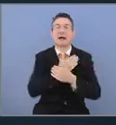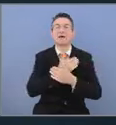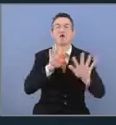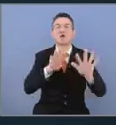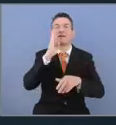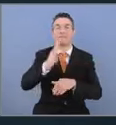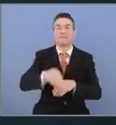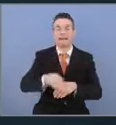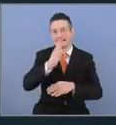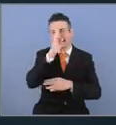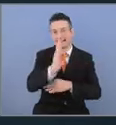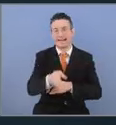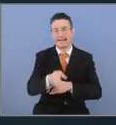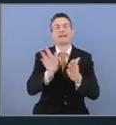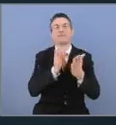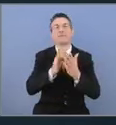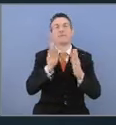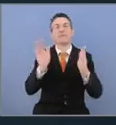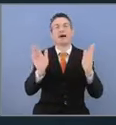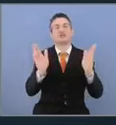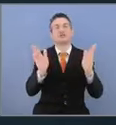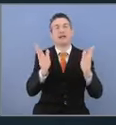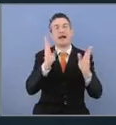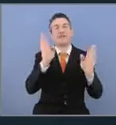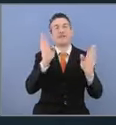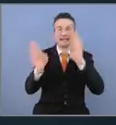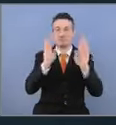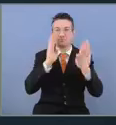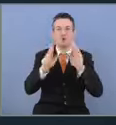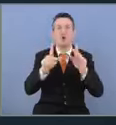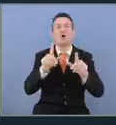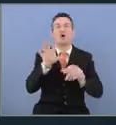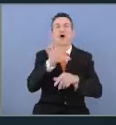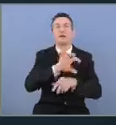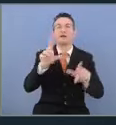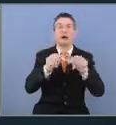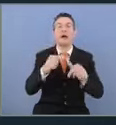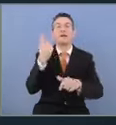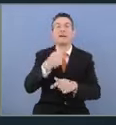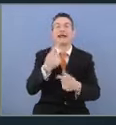sulla pagina Facebook della Regione Lazio, per parlare di economia del mare. Grazie a